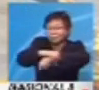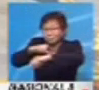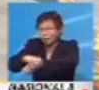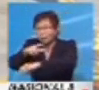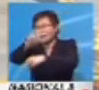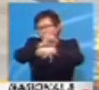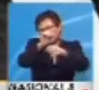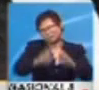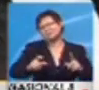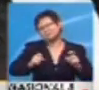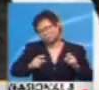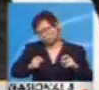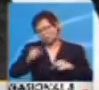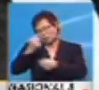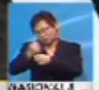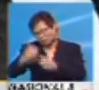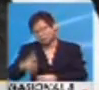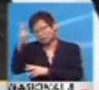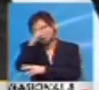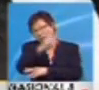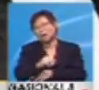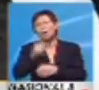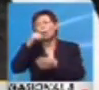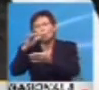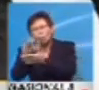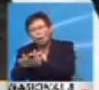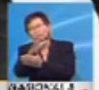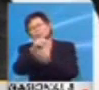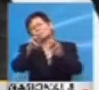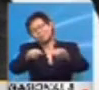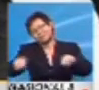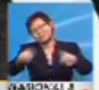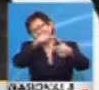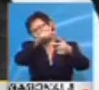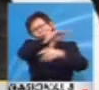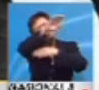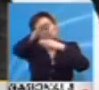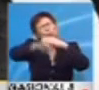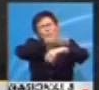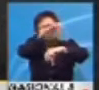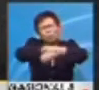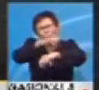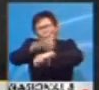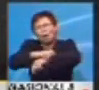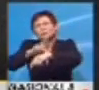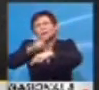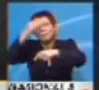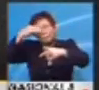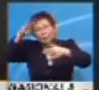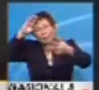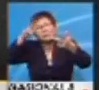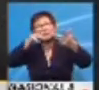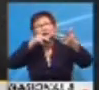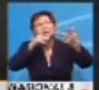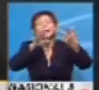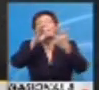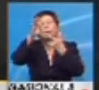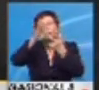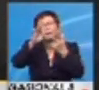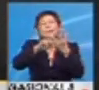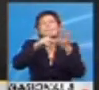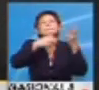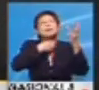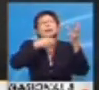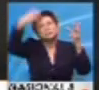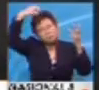pekerja swasta kaki tangan kerajaan Suri rumah dan pelajar ke semua tangkapan dilakukan di Perlis Kedah Pulau Pinang Perak